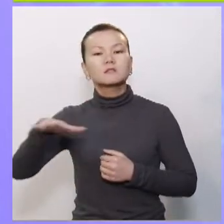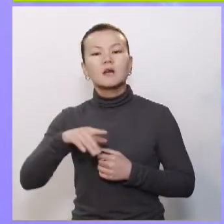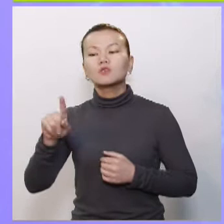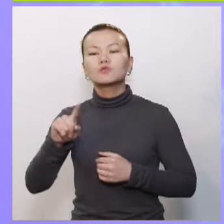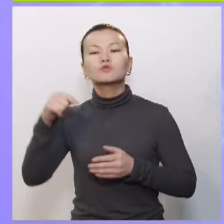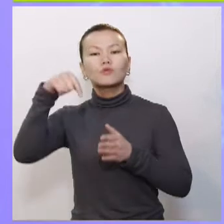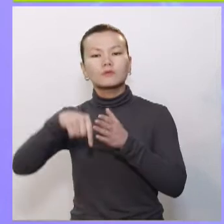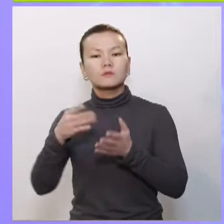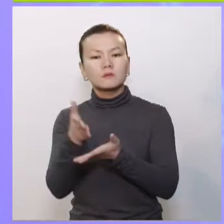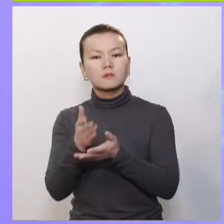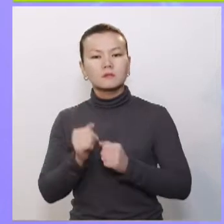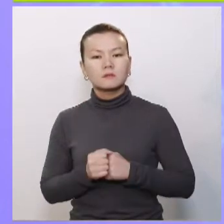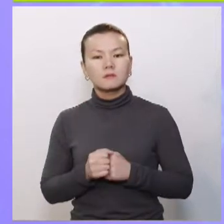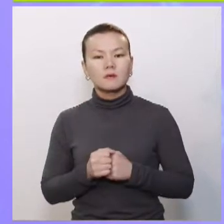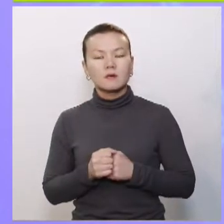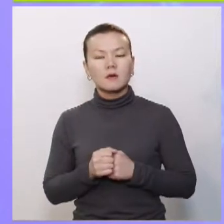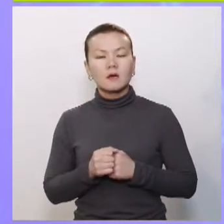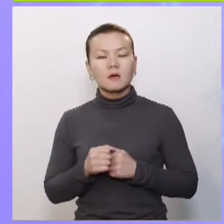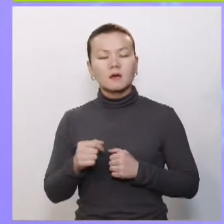Кыргызстандын жаратылышы кандай?